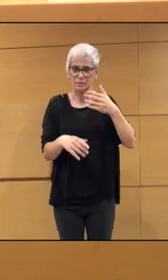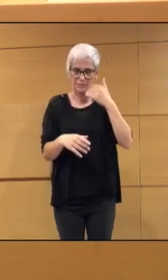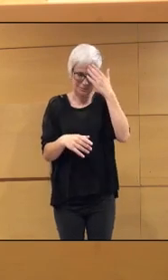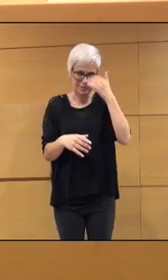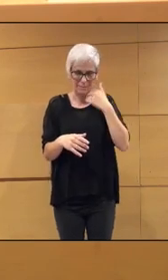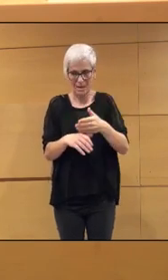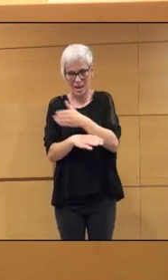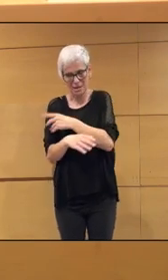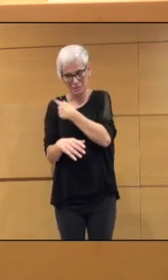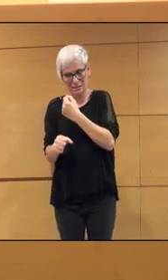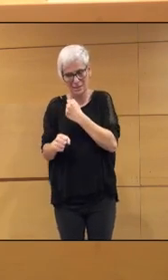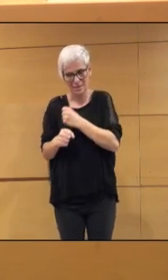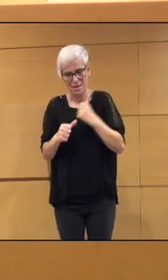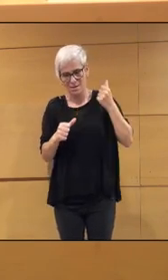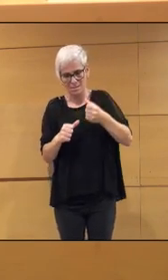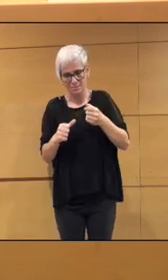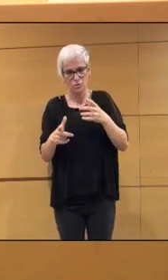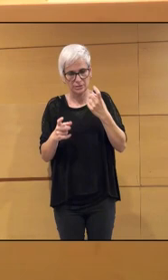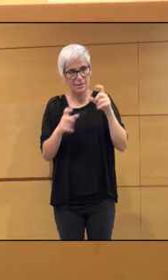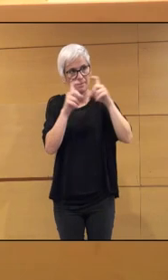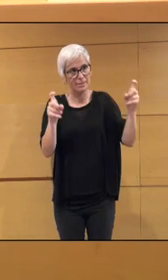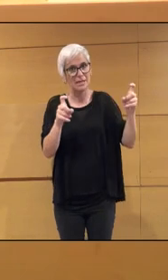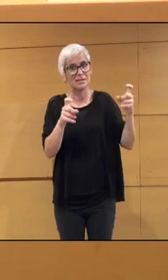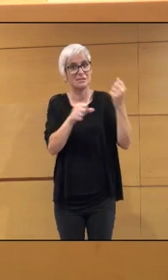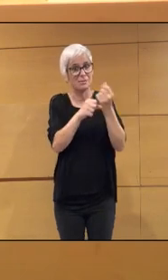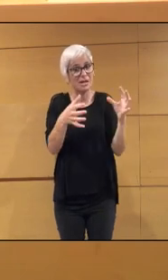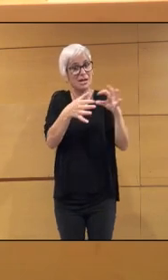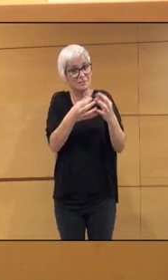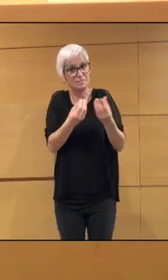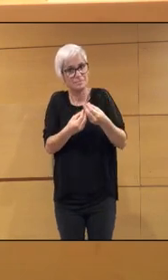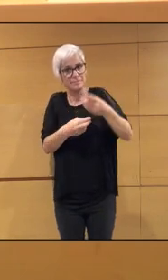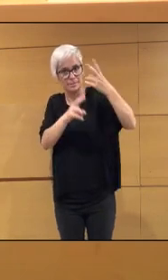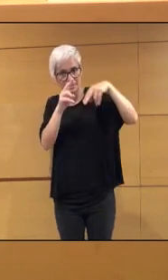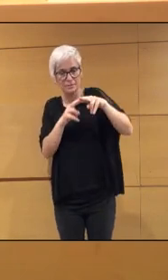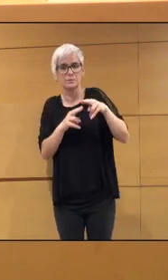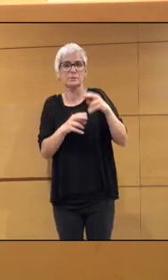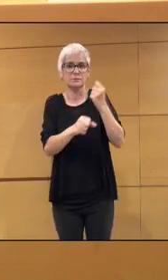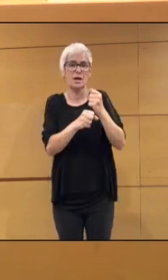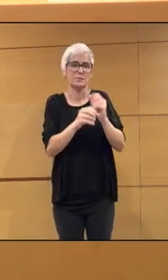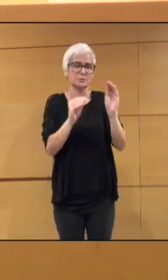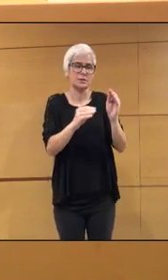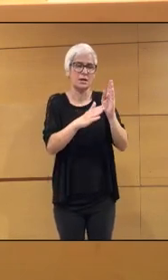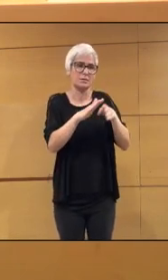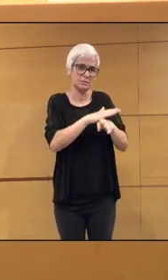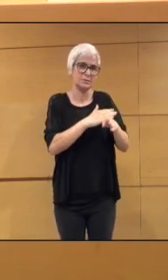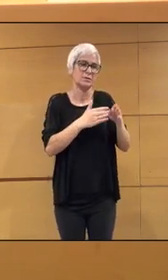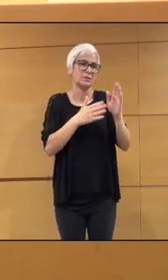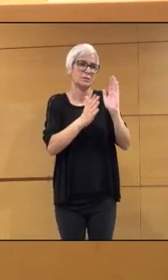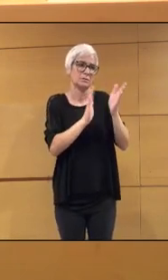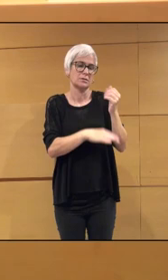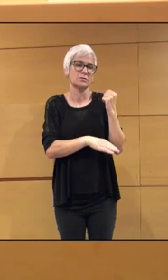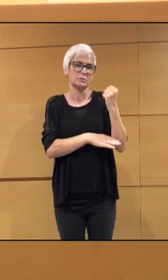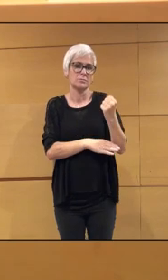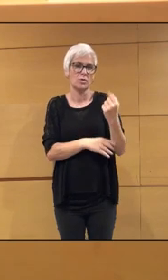primer moment, però necessitem que les empreses proveïdores també facin aquesta tasca i tindrem aquest servei de suport també